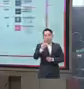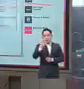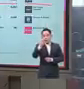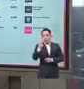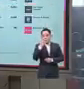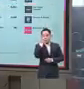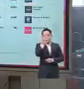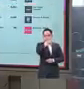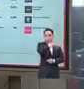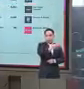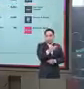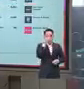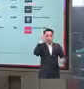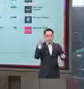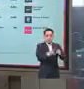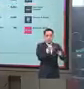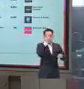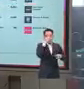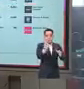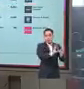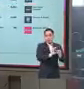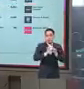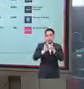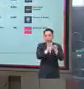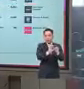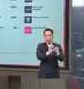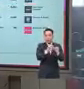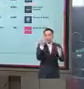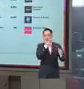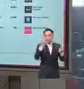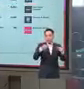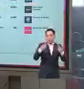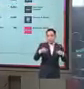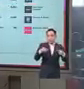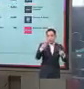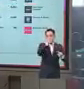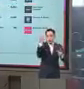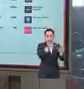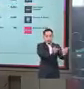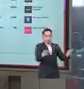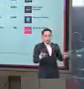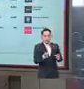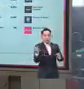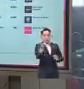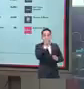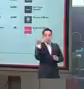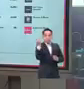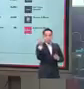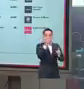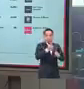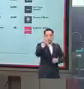kita lihat apakah tanah harapan setuju untuk bekerjasama dan mengundurkan diri karena ini adalah krusi yang baik dikatakan kursi turun temurun barisan